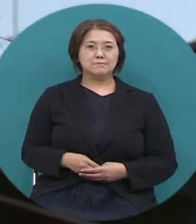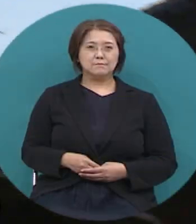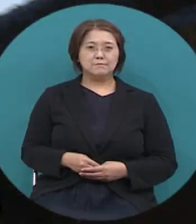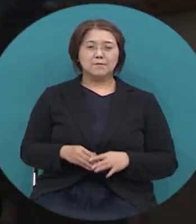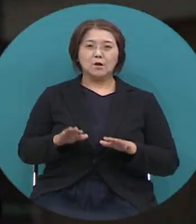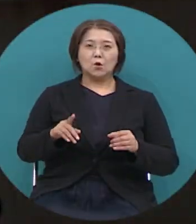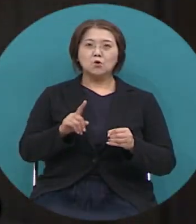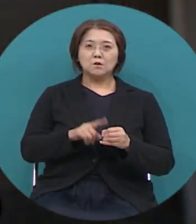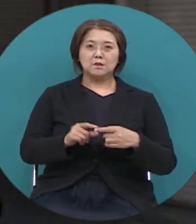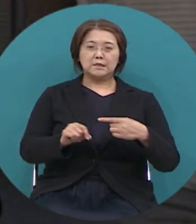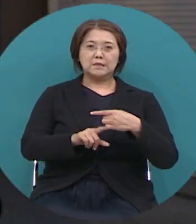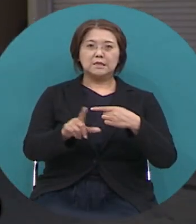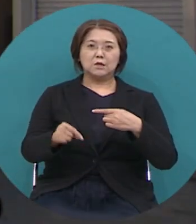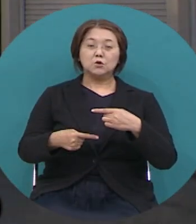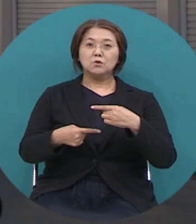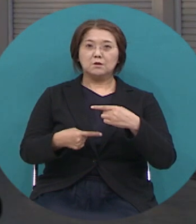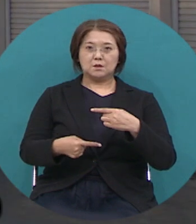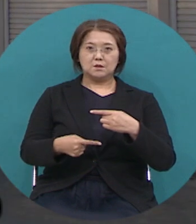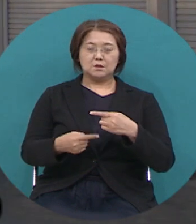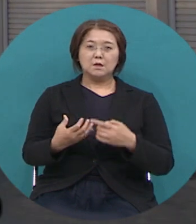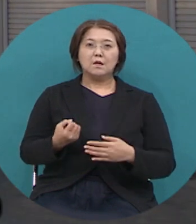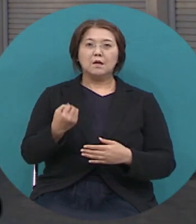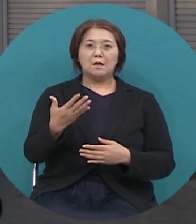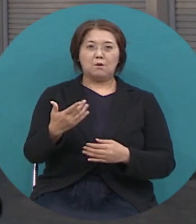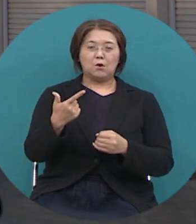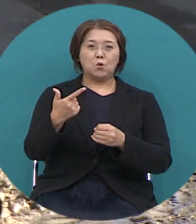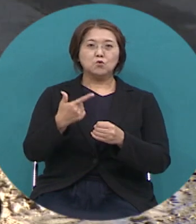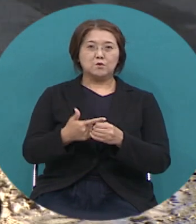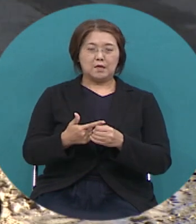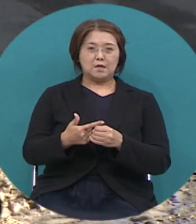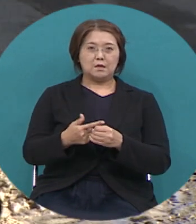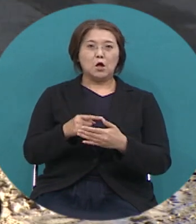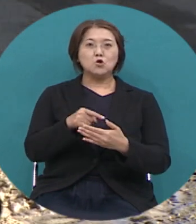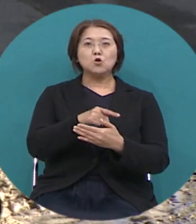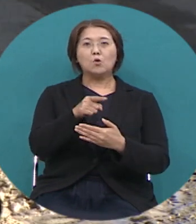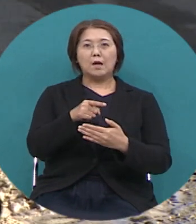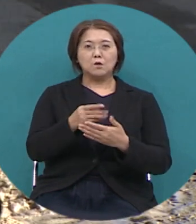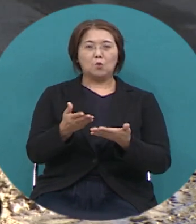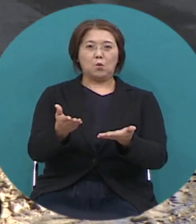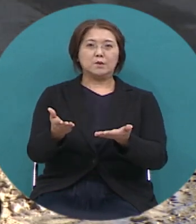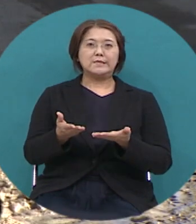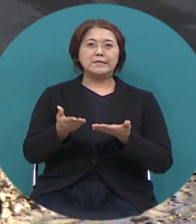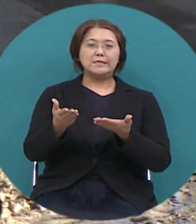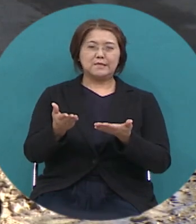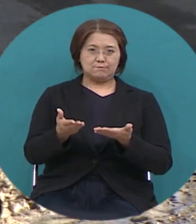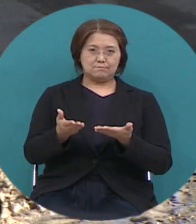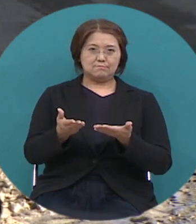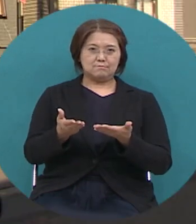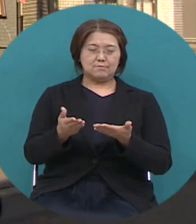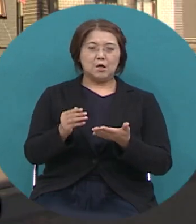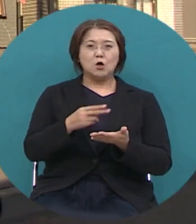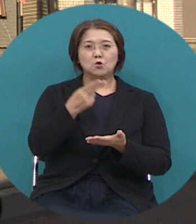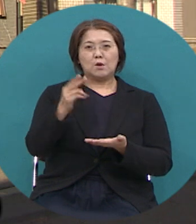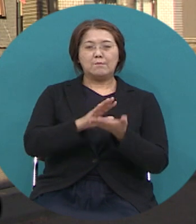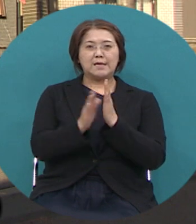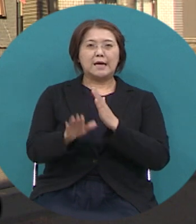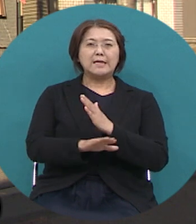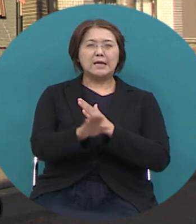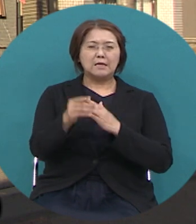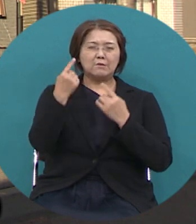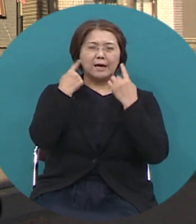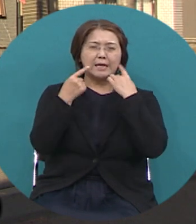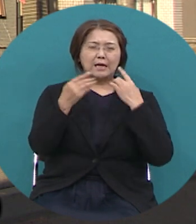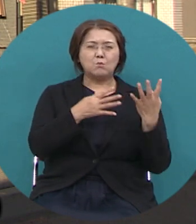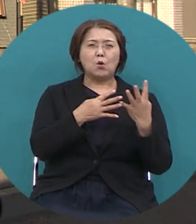今年1月1日の令和6年能登半島地震で県内では多くの人が怪我をしたほ